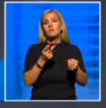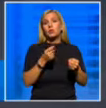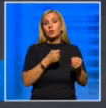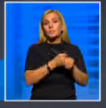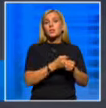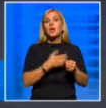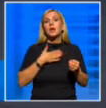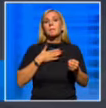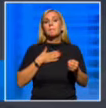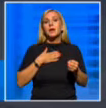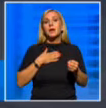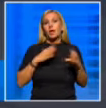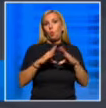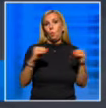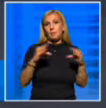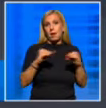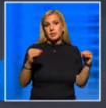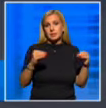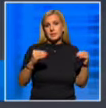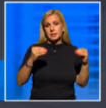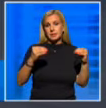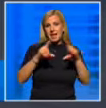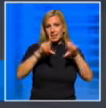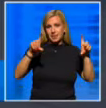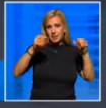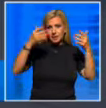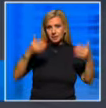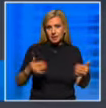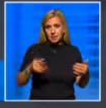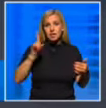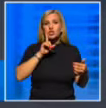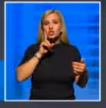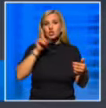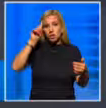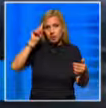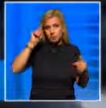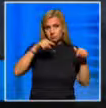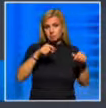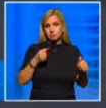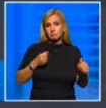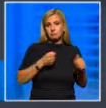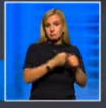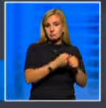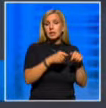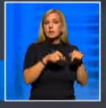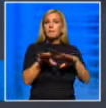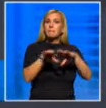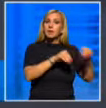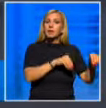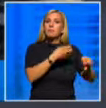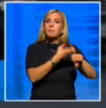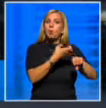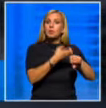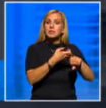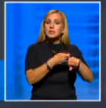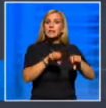е с румънска регистрацията. Жената в автомобила, в който тази кола се е врязала, е настанена в болница